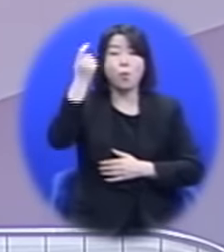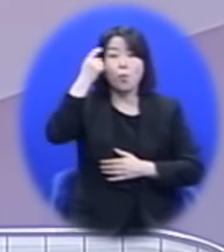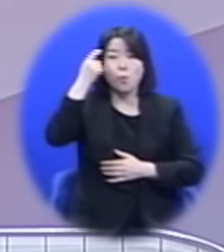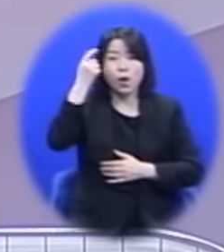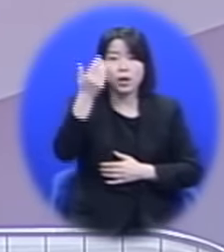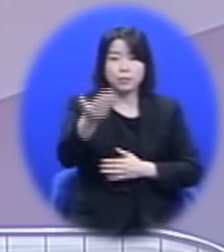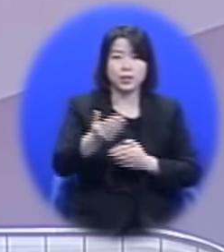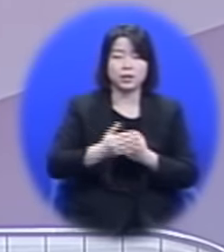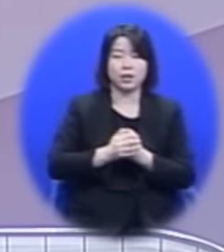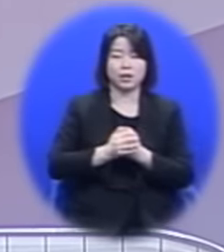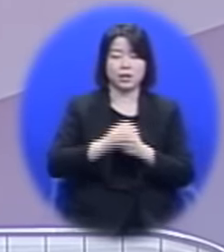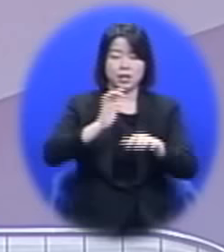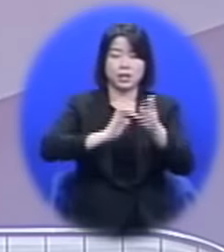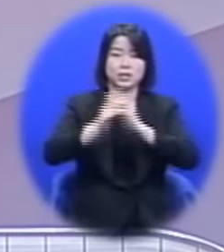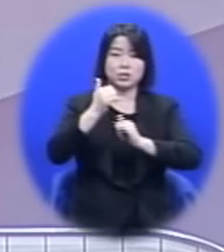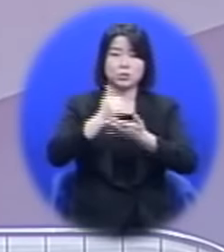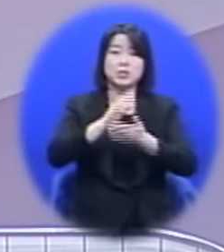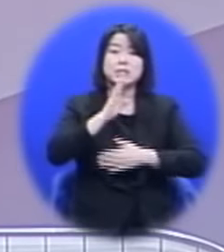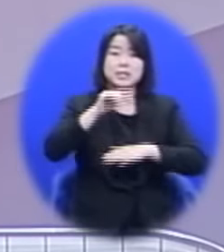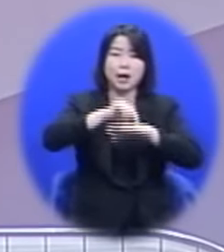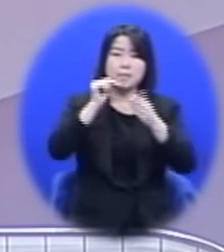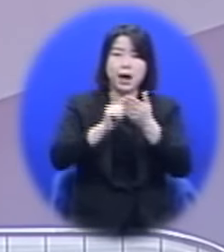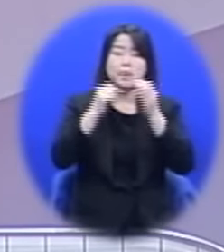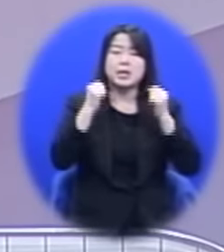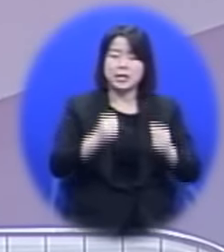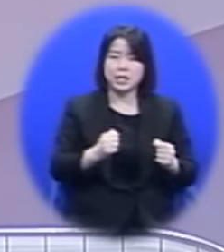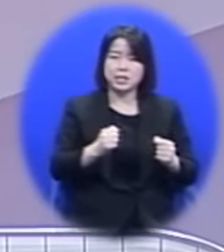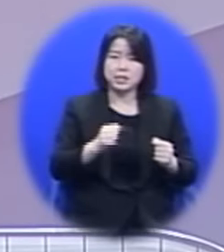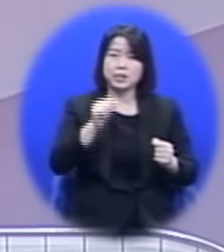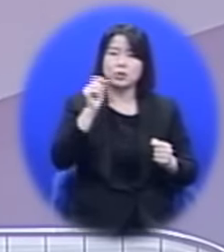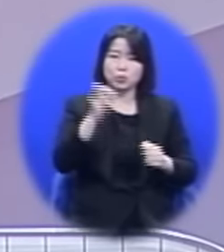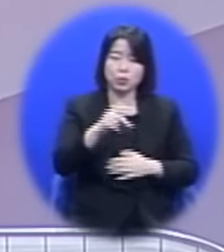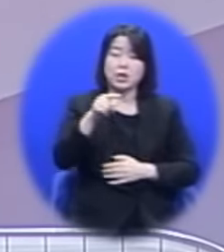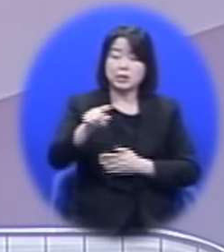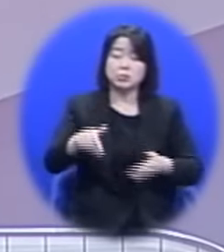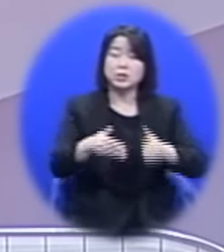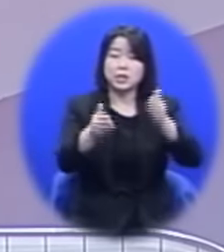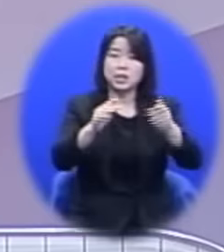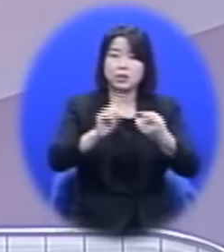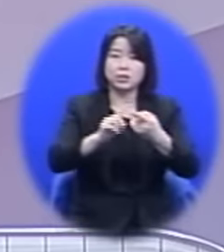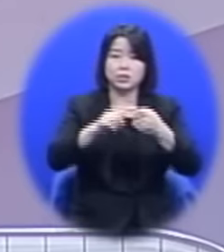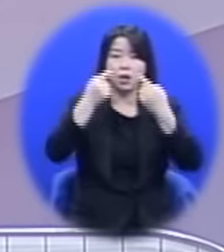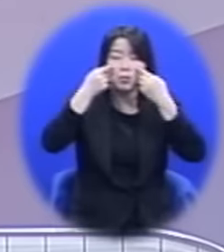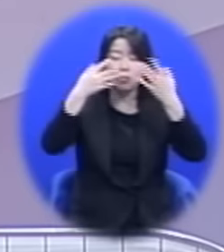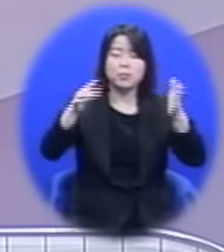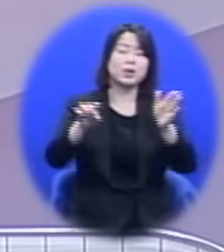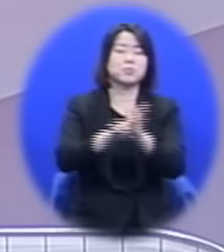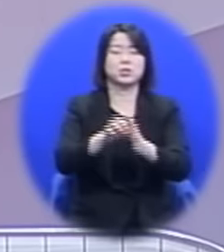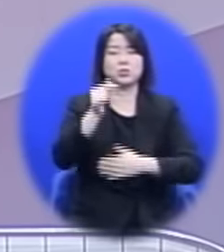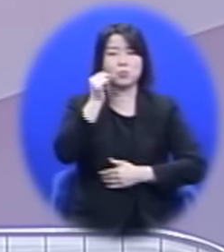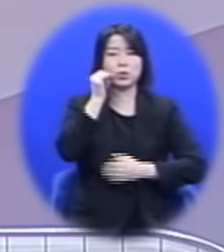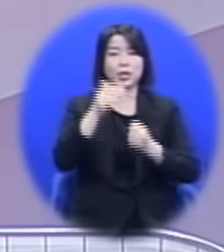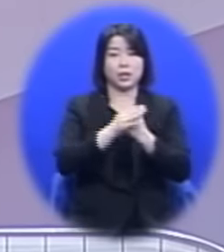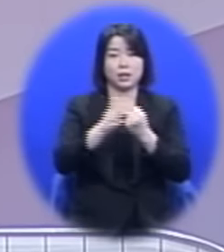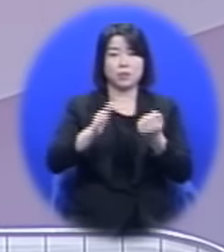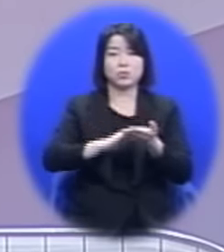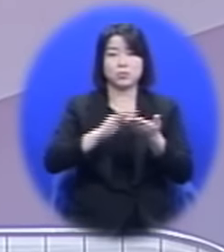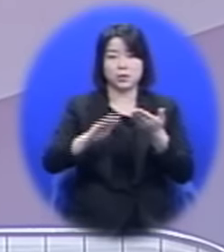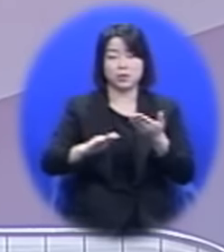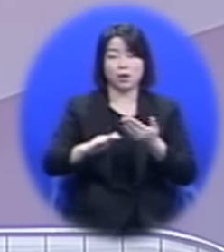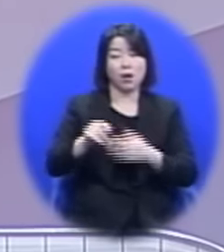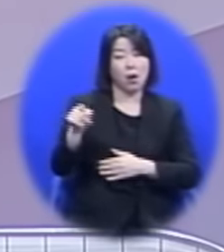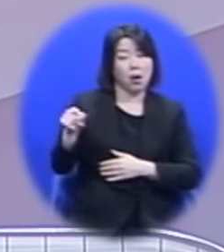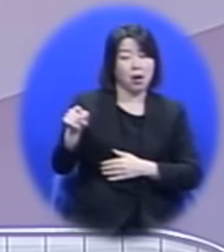예수님이 정말 마음에 계신 것과 그리고 그분이 길이신 것을 분명하게 믿지 못했기 때문에 그는